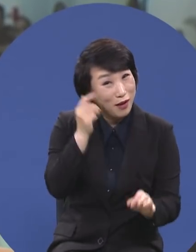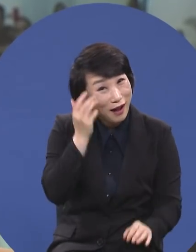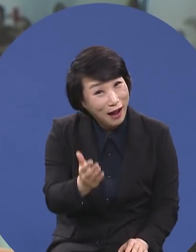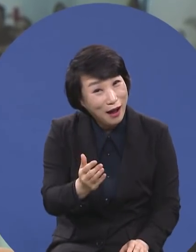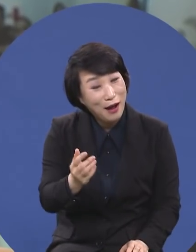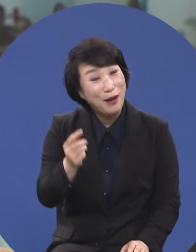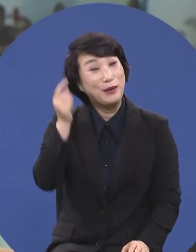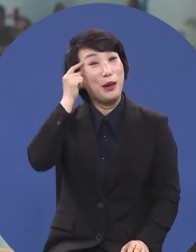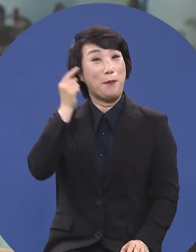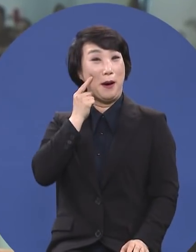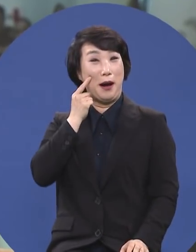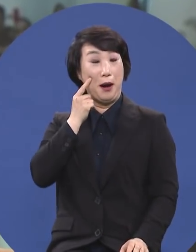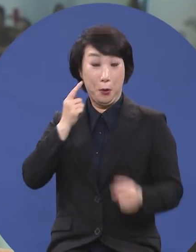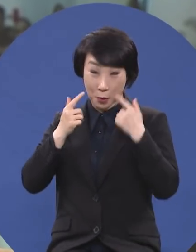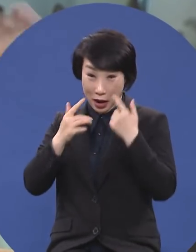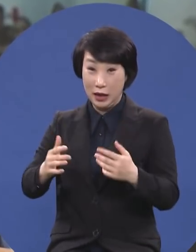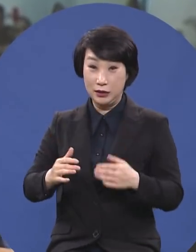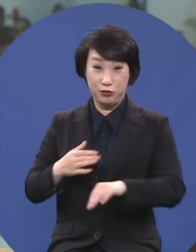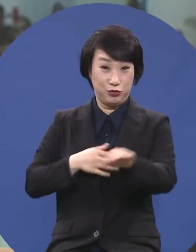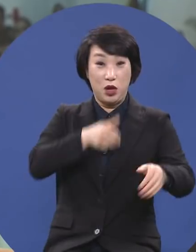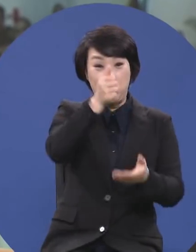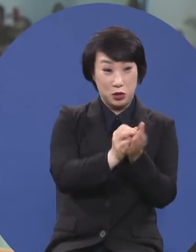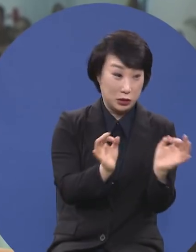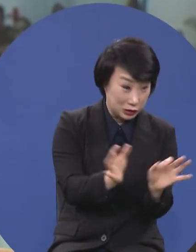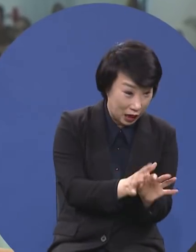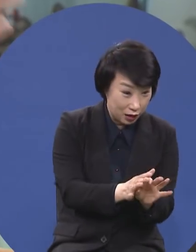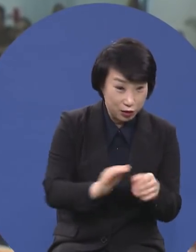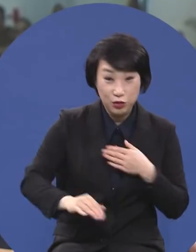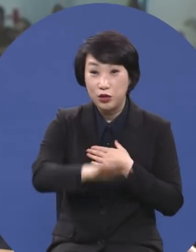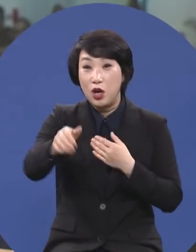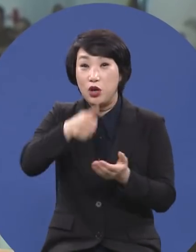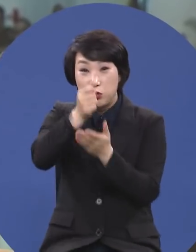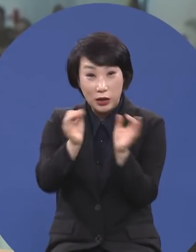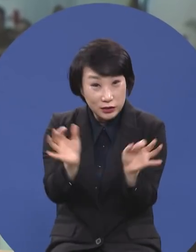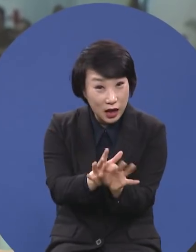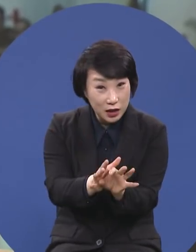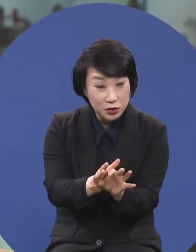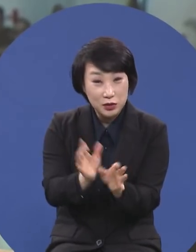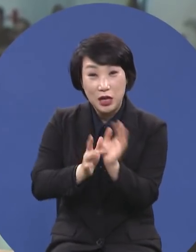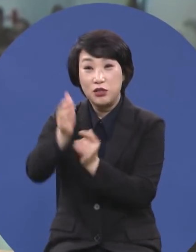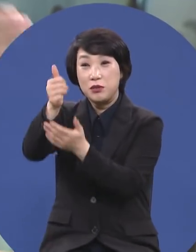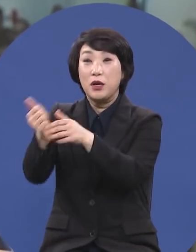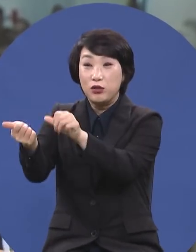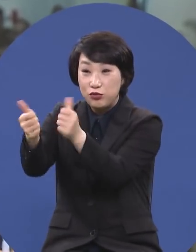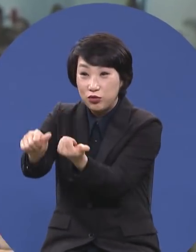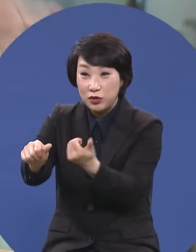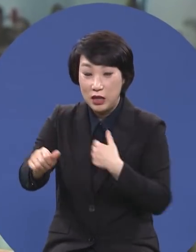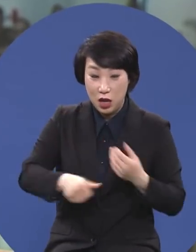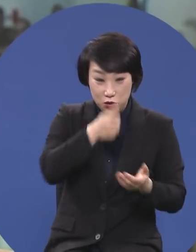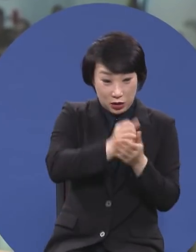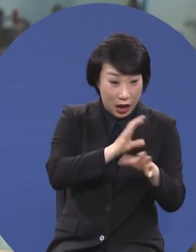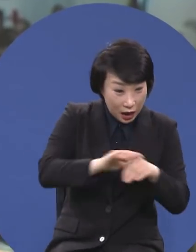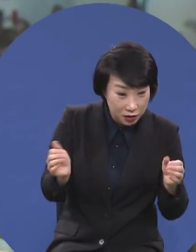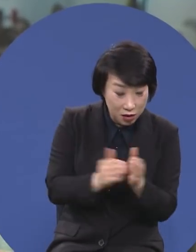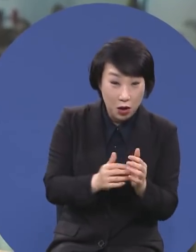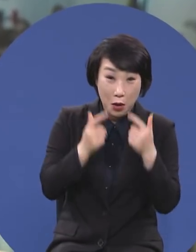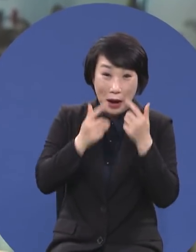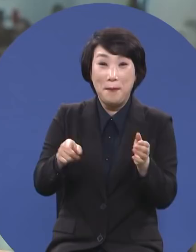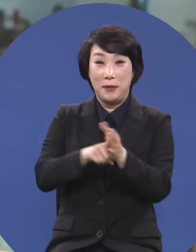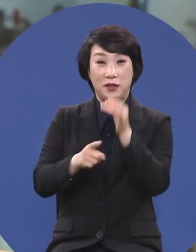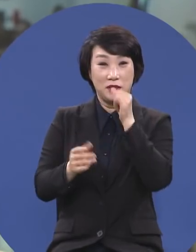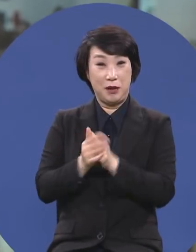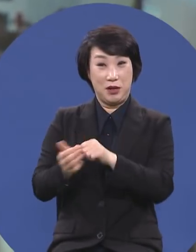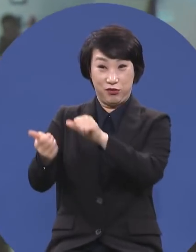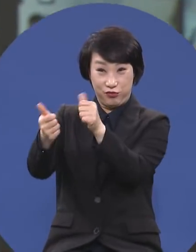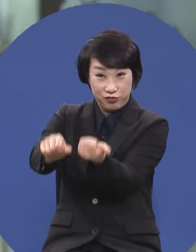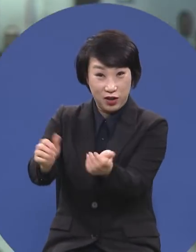속죄했겠는가. 확실히 죄가 무너지고 우리 죄가 사라지고 예수님의 죽으심을 해결된다는 확신이 있기 때문에